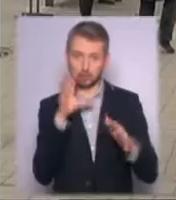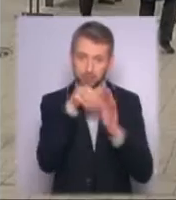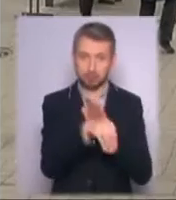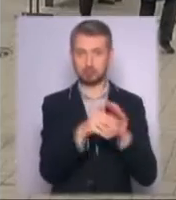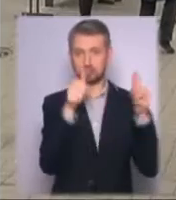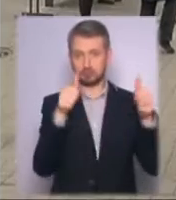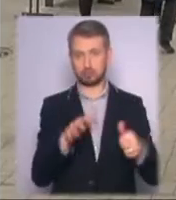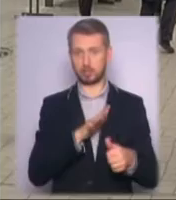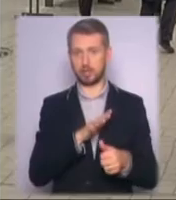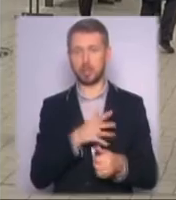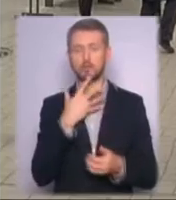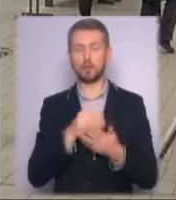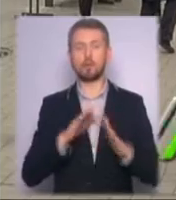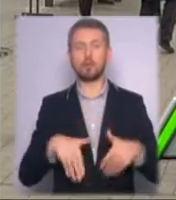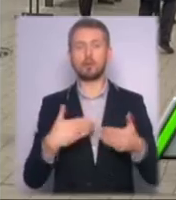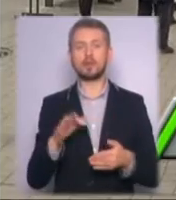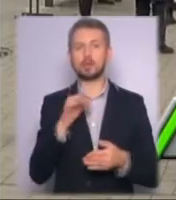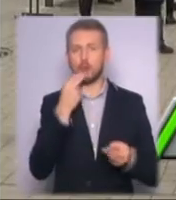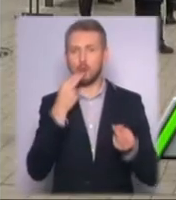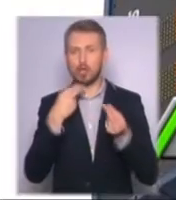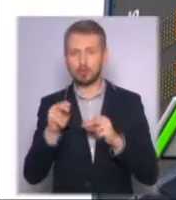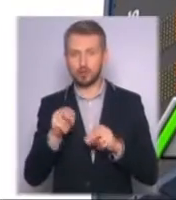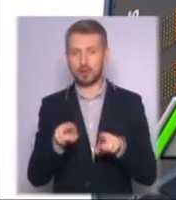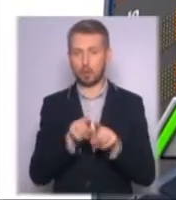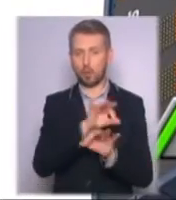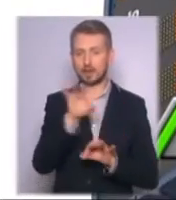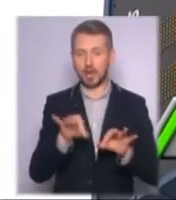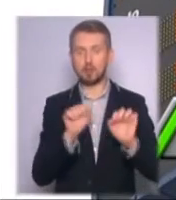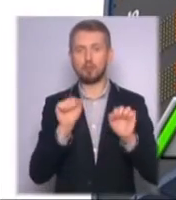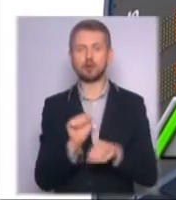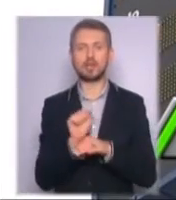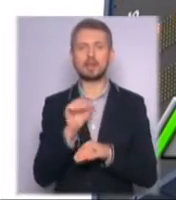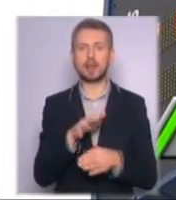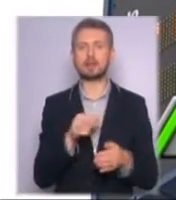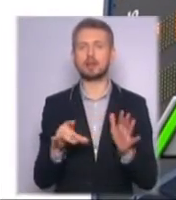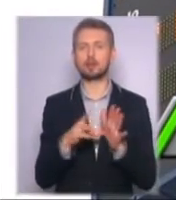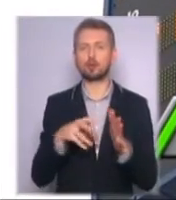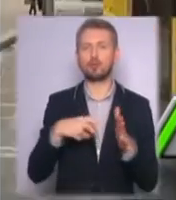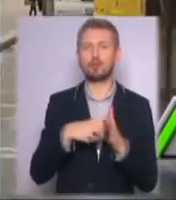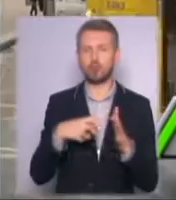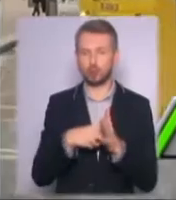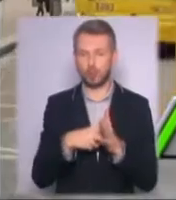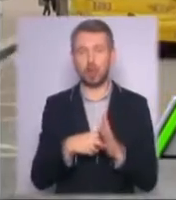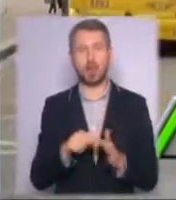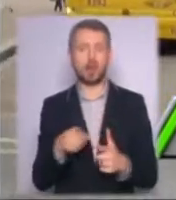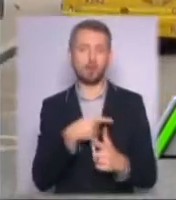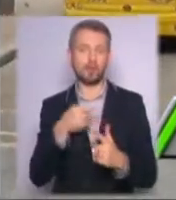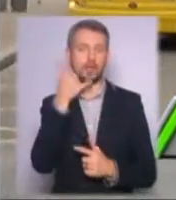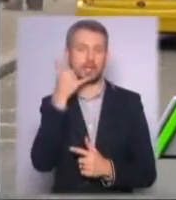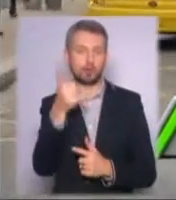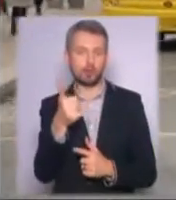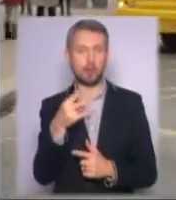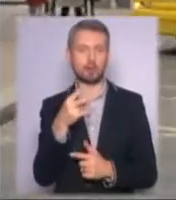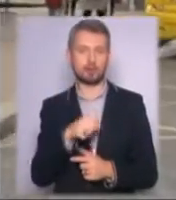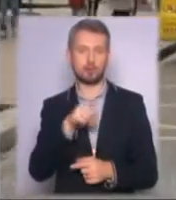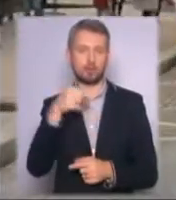тролейбусах. Свої пропозиції щодо поліпшення навігаційної схеми можна надіслати на електронну пошту перевізника або зателефонувати на гарячу